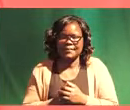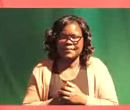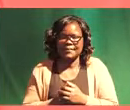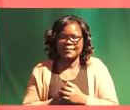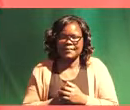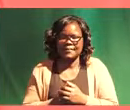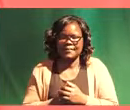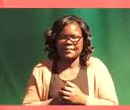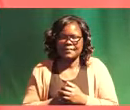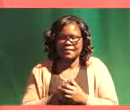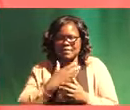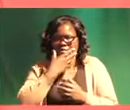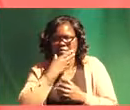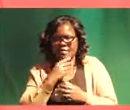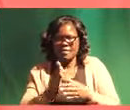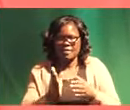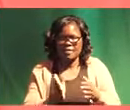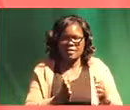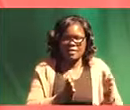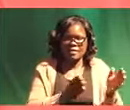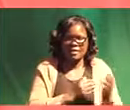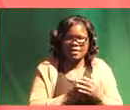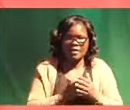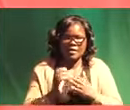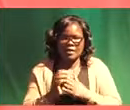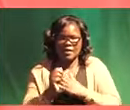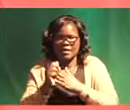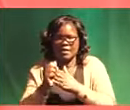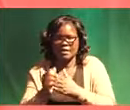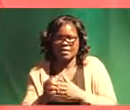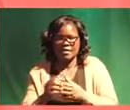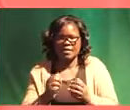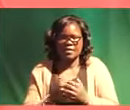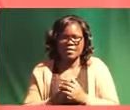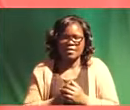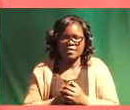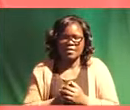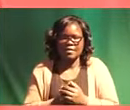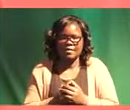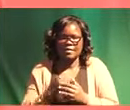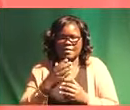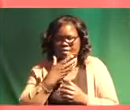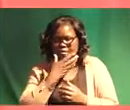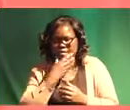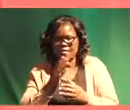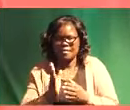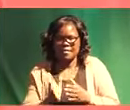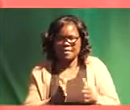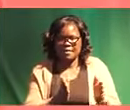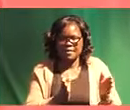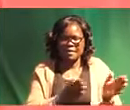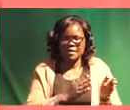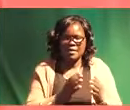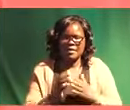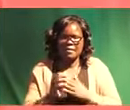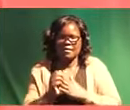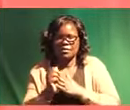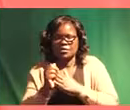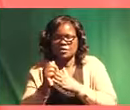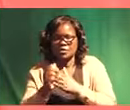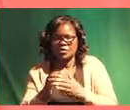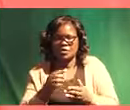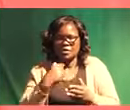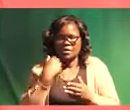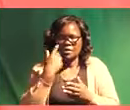Baba bebe beria muto ngoriau abana Baba bebe beria